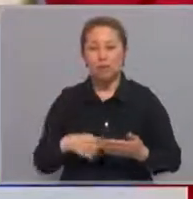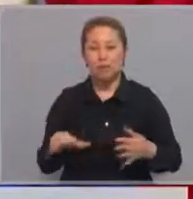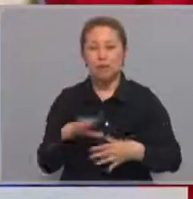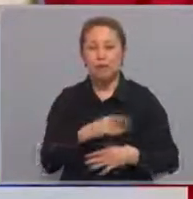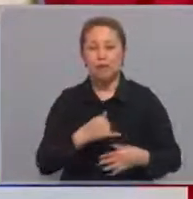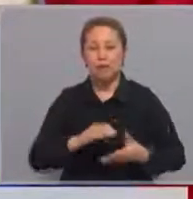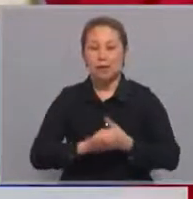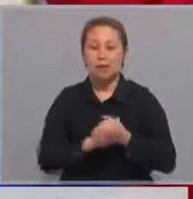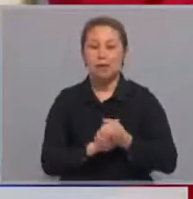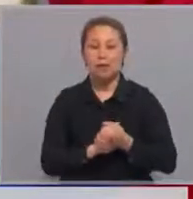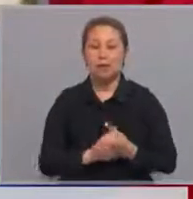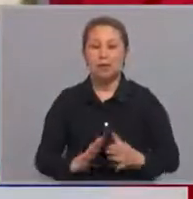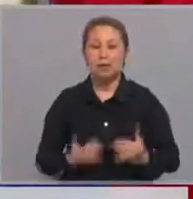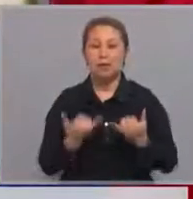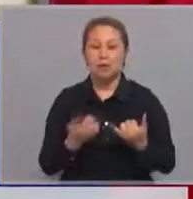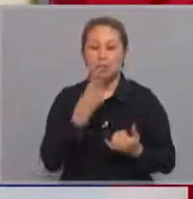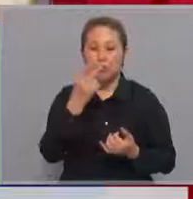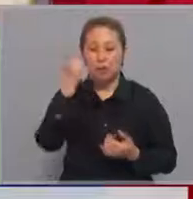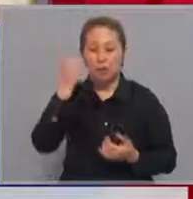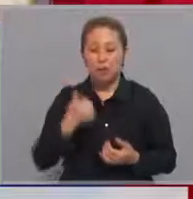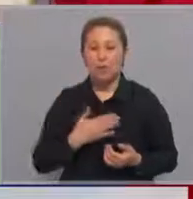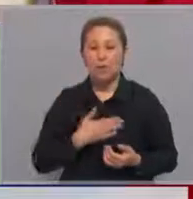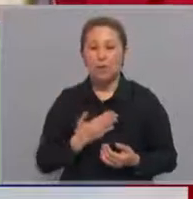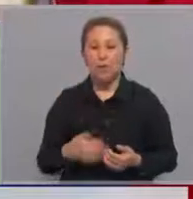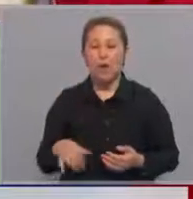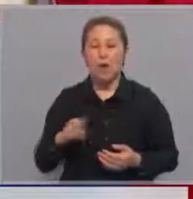қатынастарды нығайтудың айқын көрінісі деп білемін.